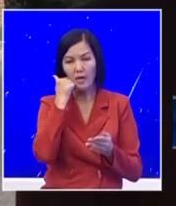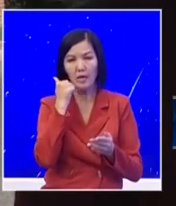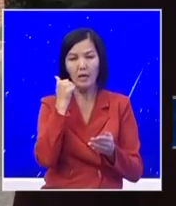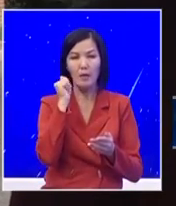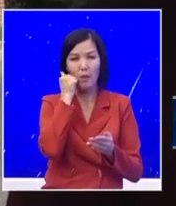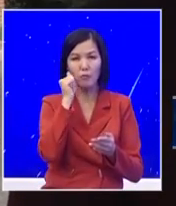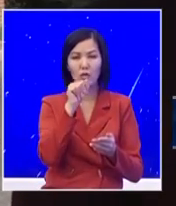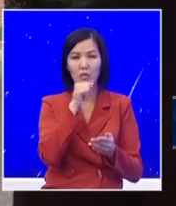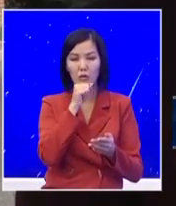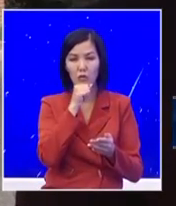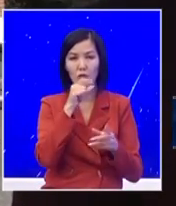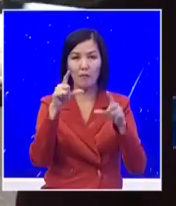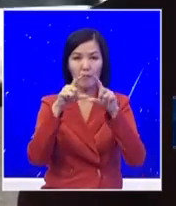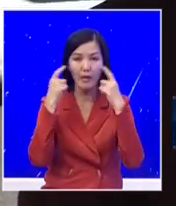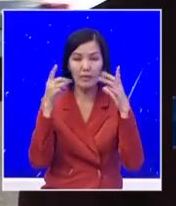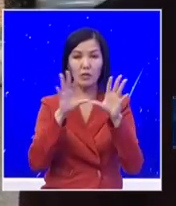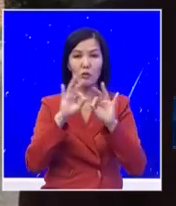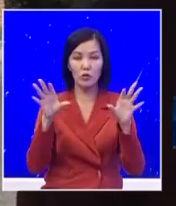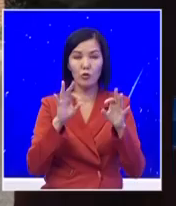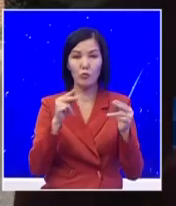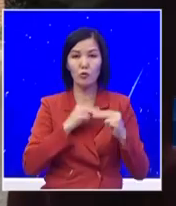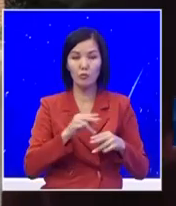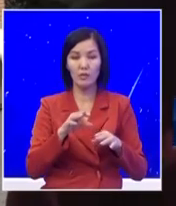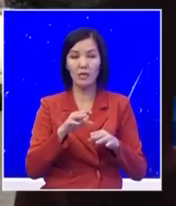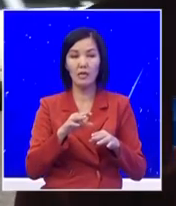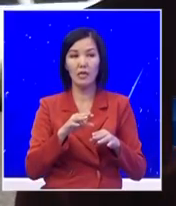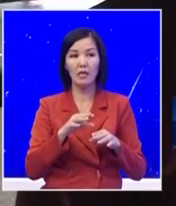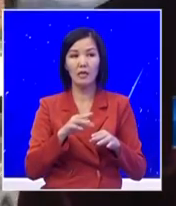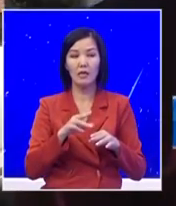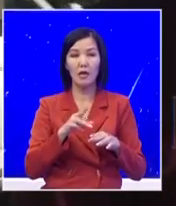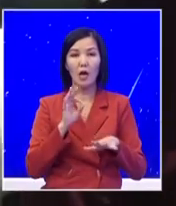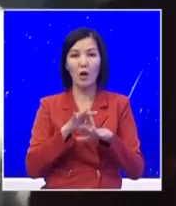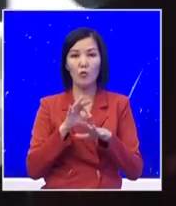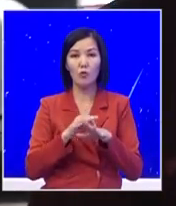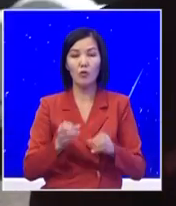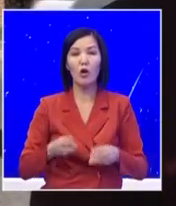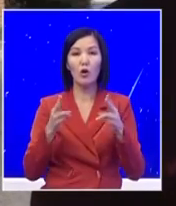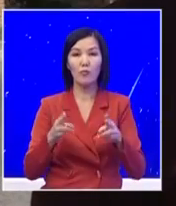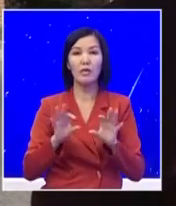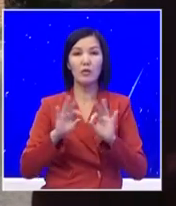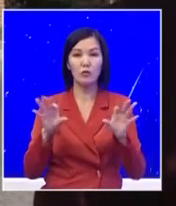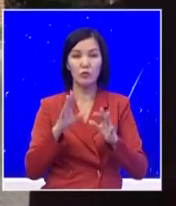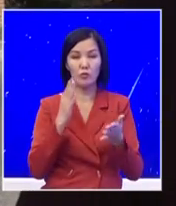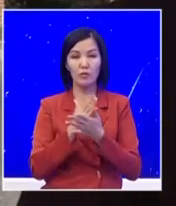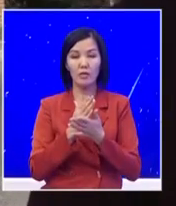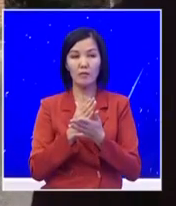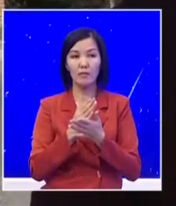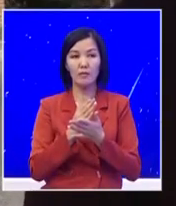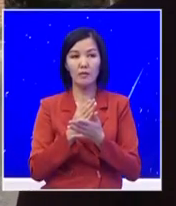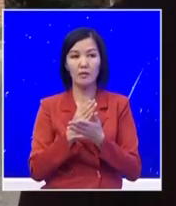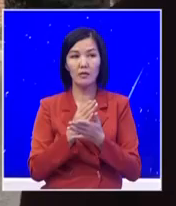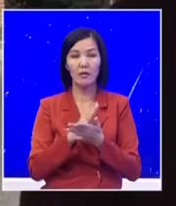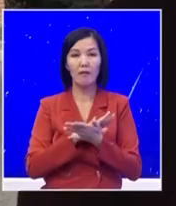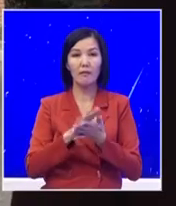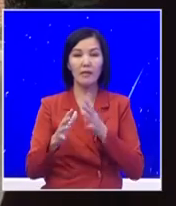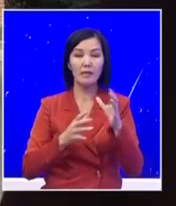арқылы біз осы маска түсіндірме жұмыстары арқылы осы пандемияның қаншалықты қауіпті екенін түсіндіріп жатырмыз. Сол арқылы таза